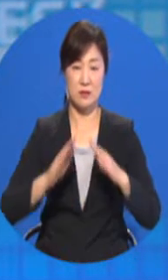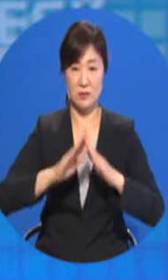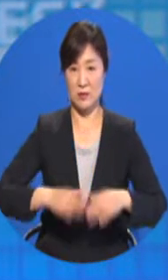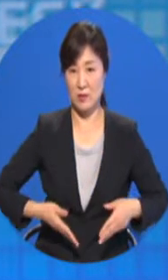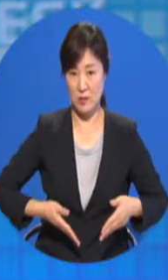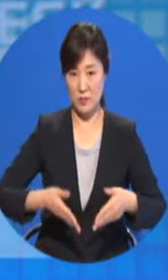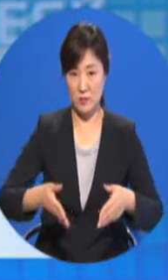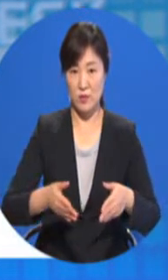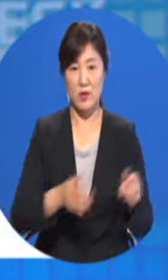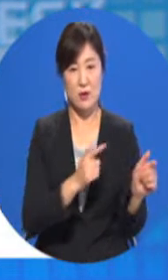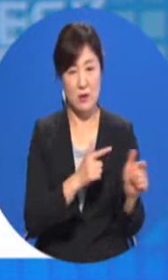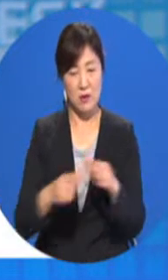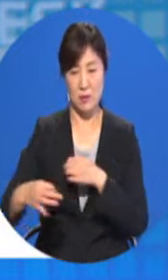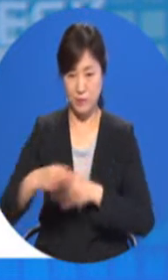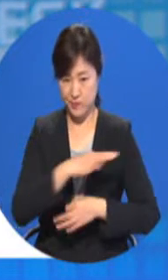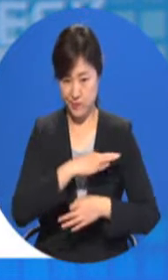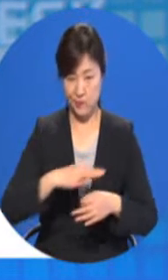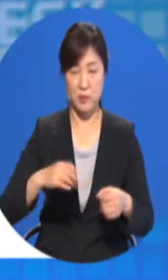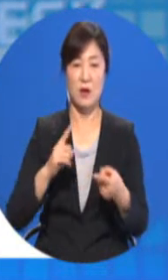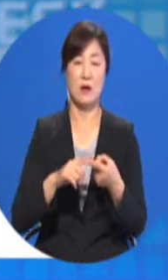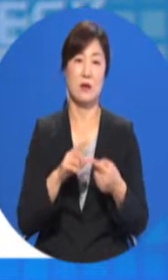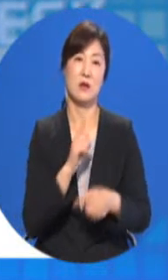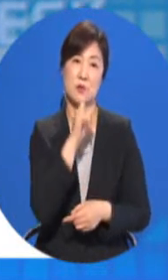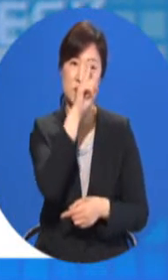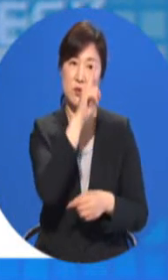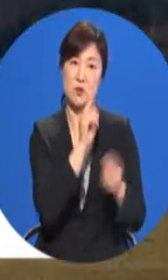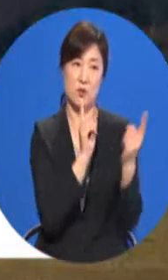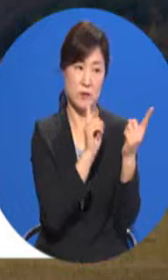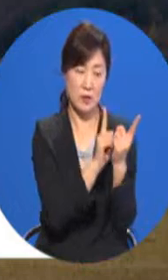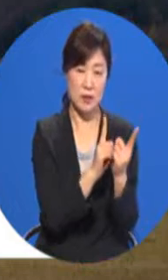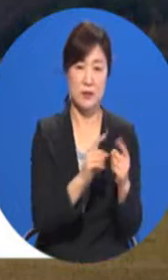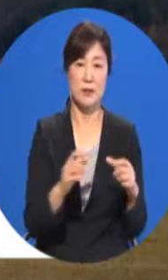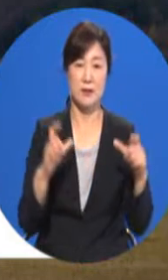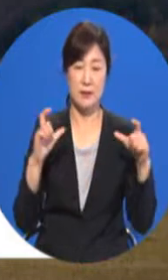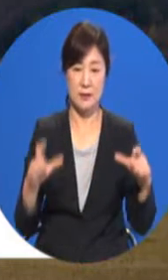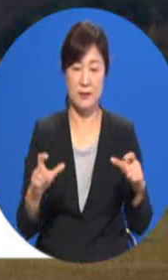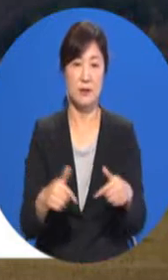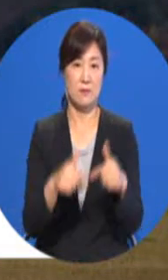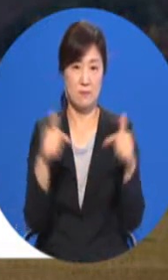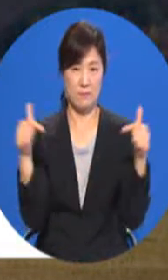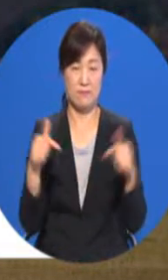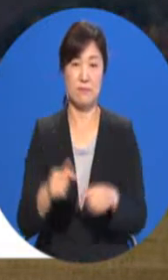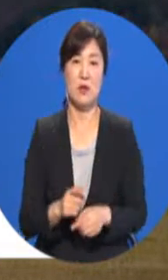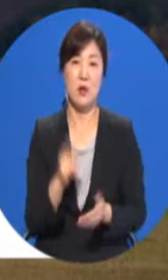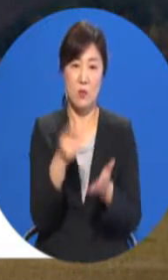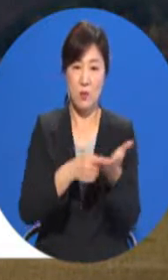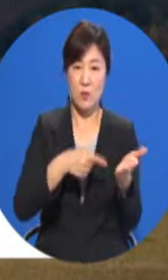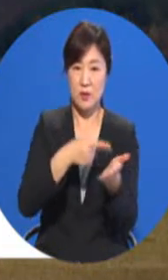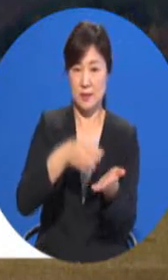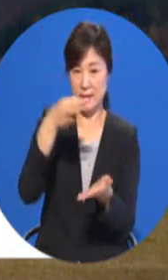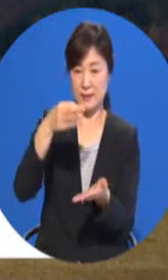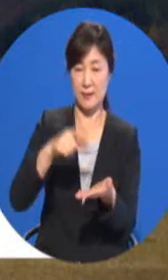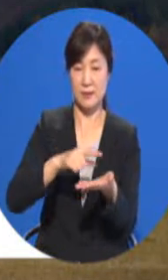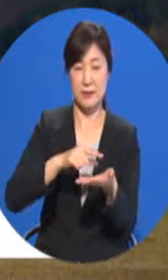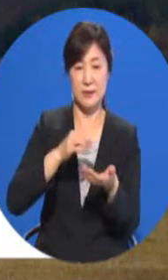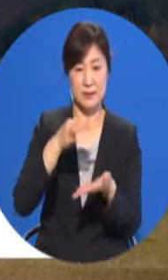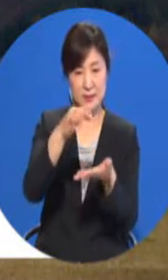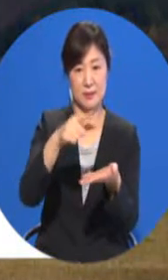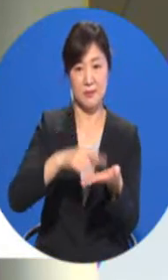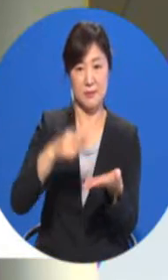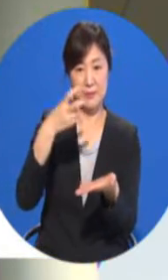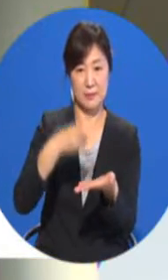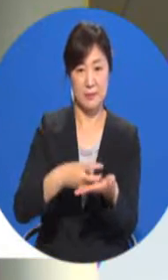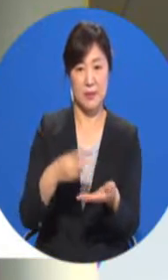전라남도가 각종 부조리 행위에 신고 대상과 신고 기한을 확대하는 신고보상금 지급 조례안 개정을